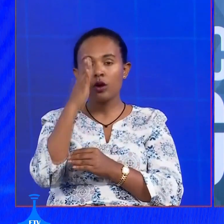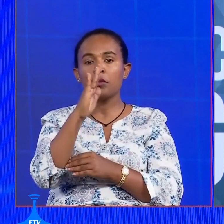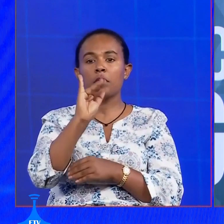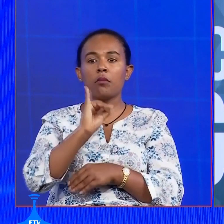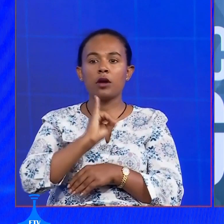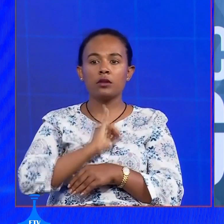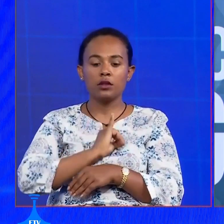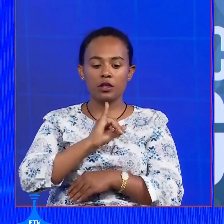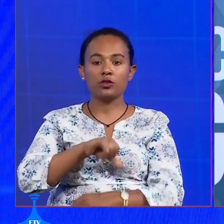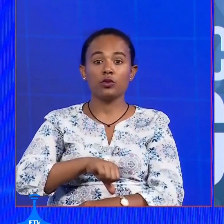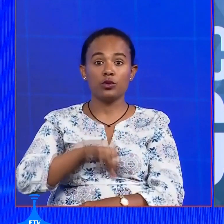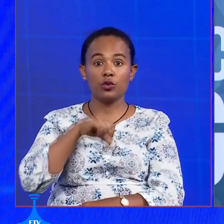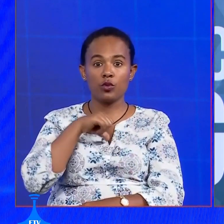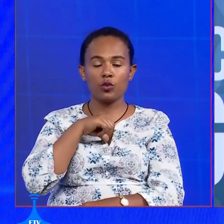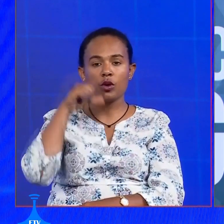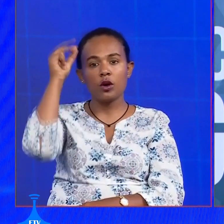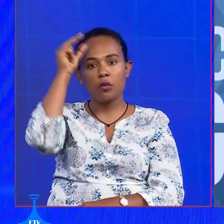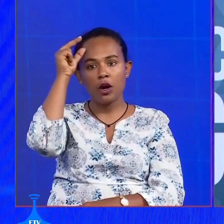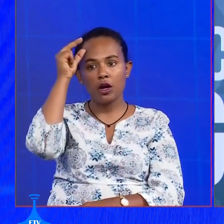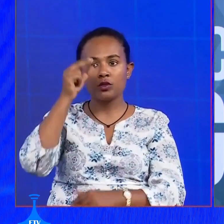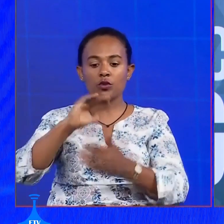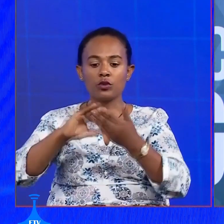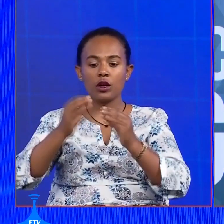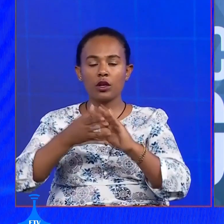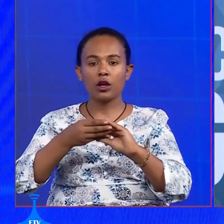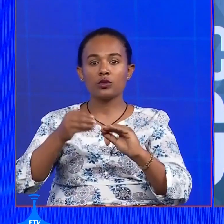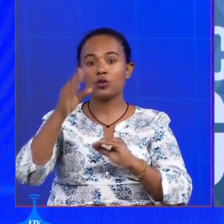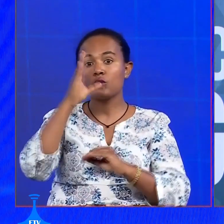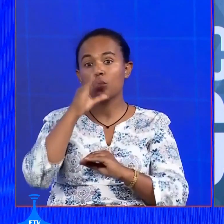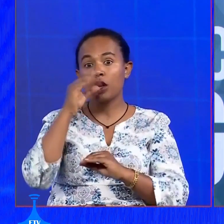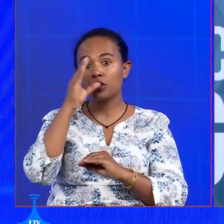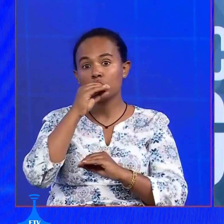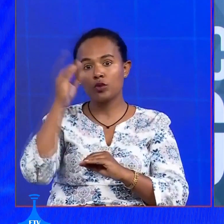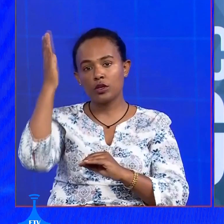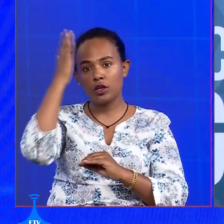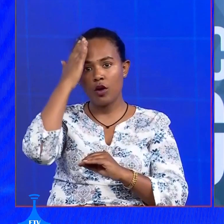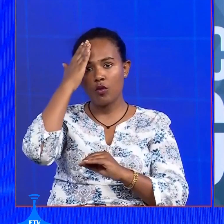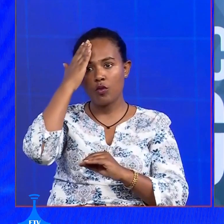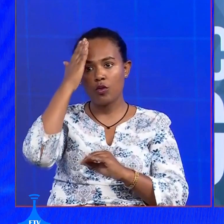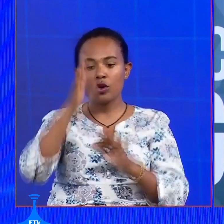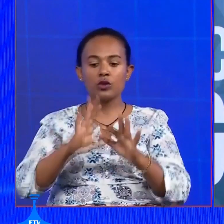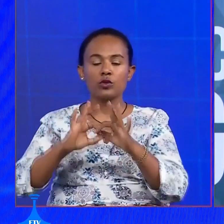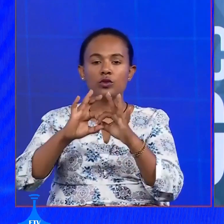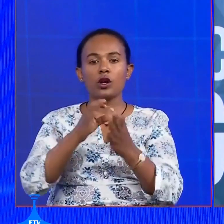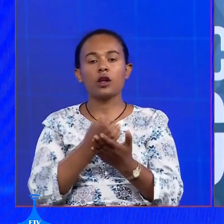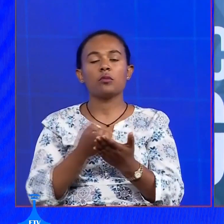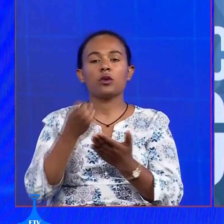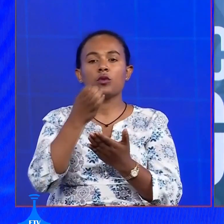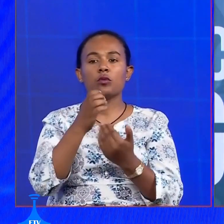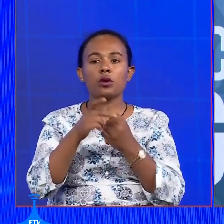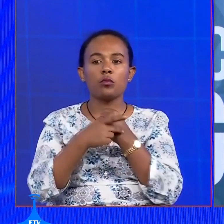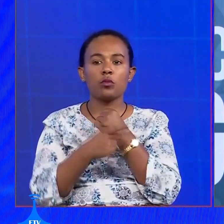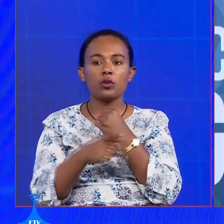በማንነታቸው እንዲኮሩ ባህላቸውን ታሪካቸውን ወጋቸውን እንዲያውቁ ሶሻልም ኢኮኖሚክም